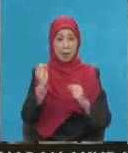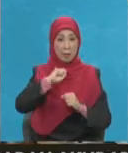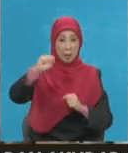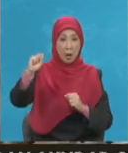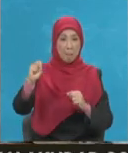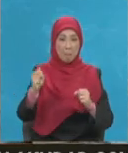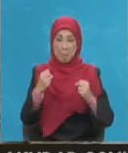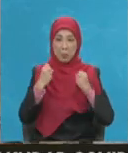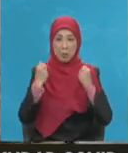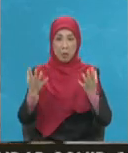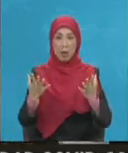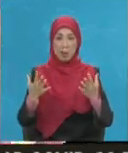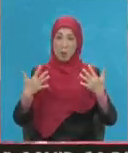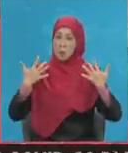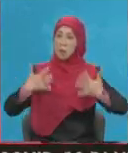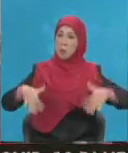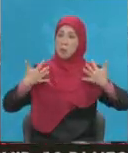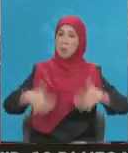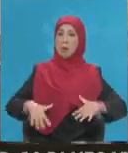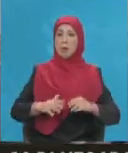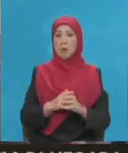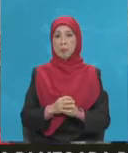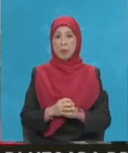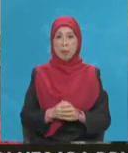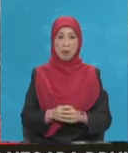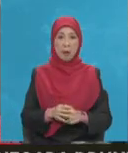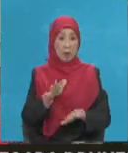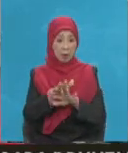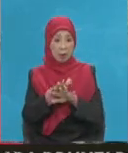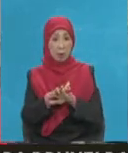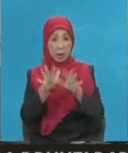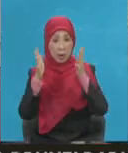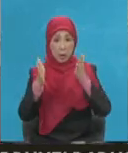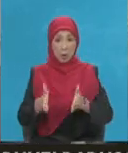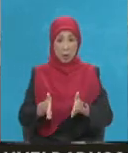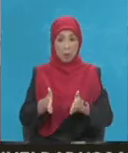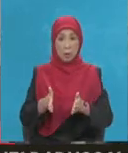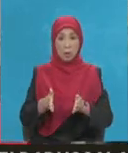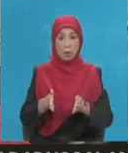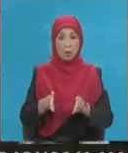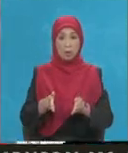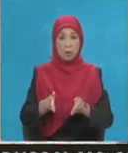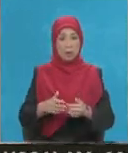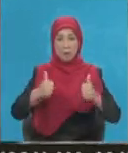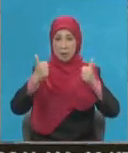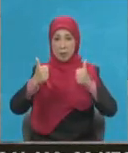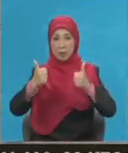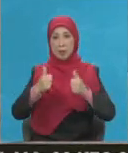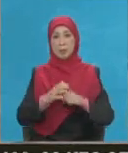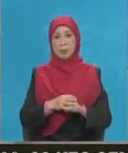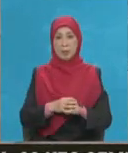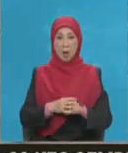people, it's so amazing. There are so many people, this is very great.